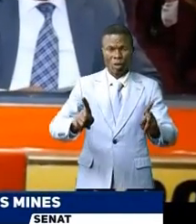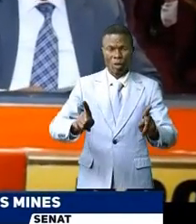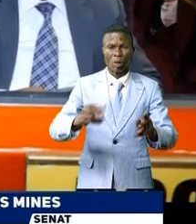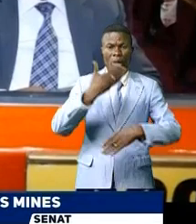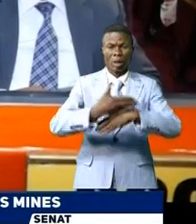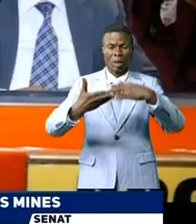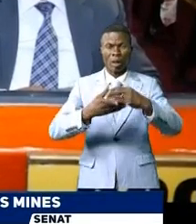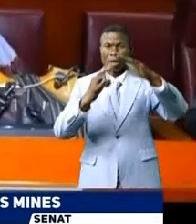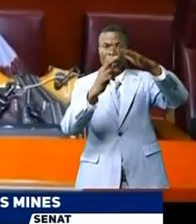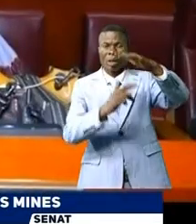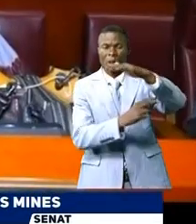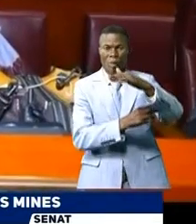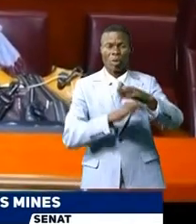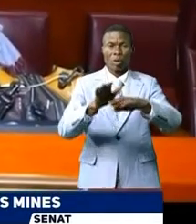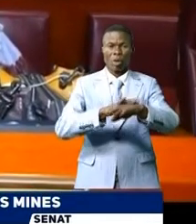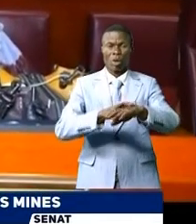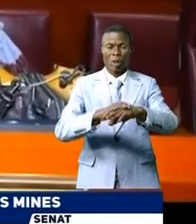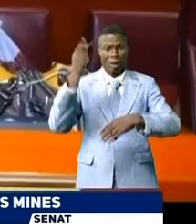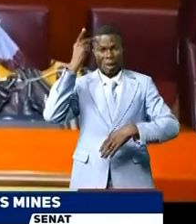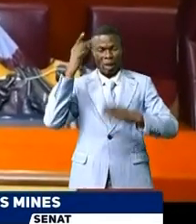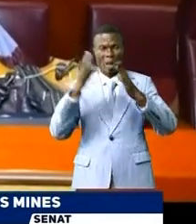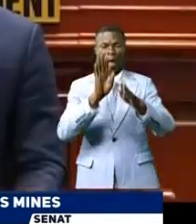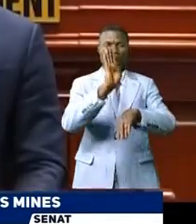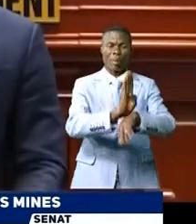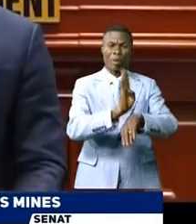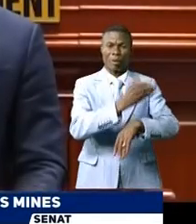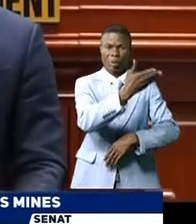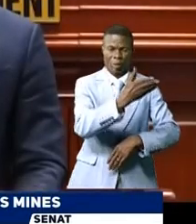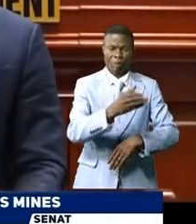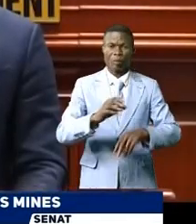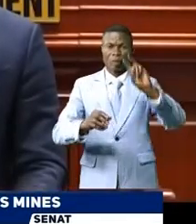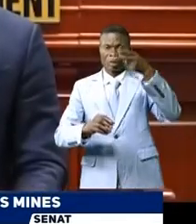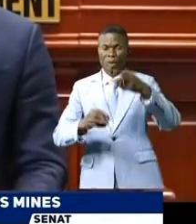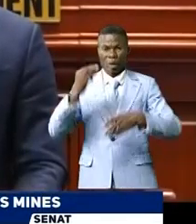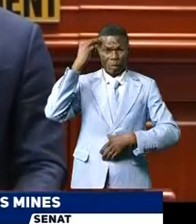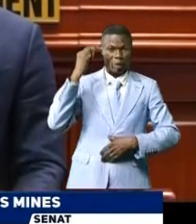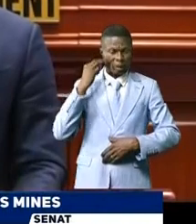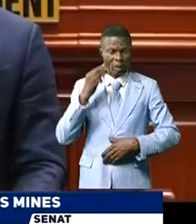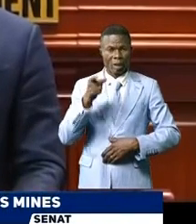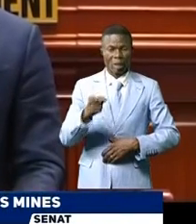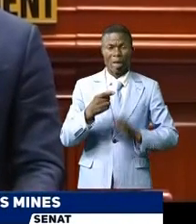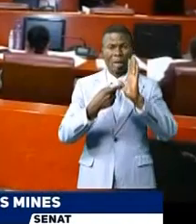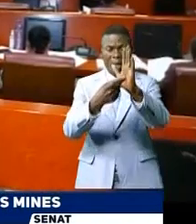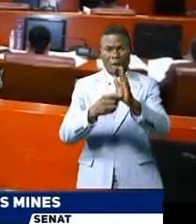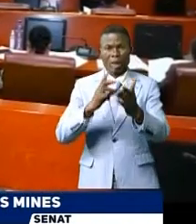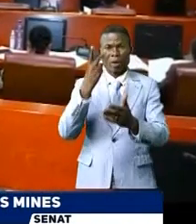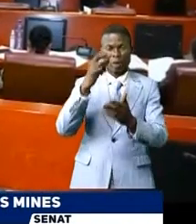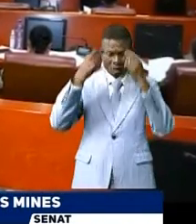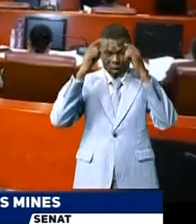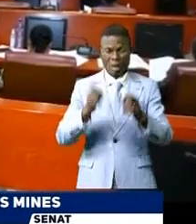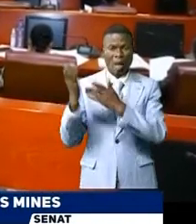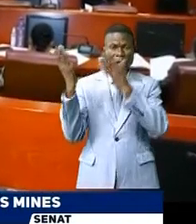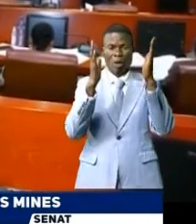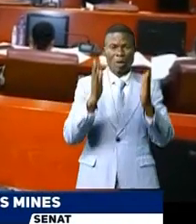construction du pont route-rail entre Kinshasa et Brazzaville. Jean-Lucien Boussa a à son tour présenté deux accords